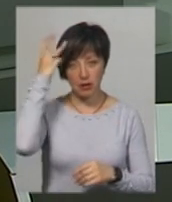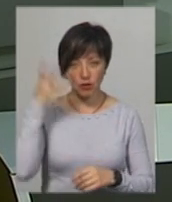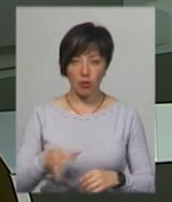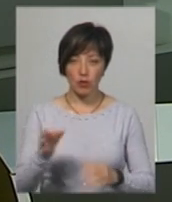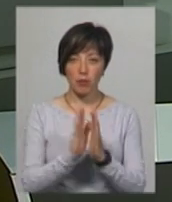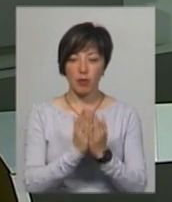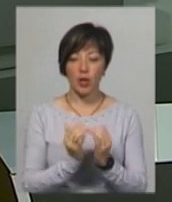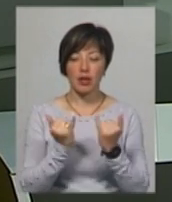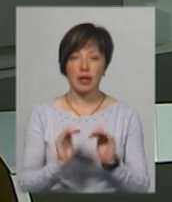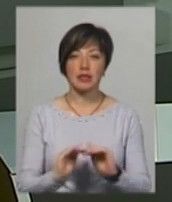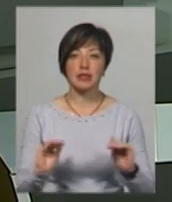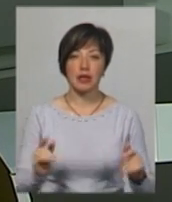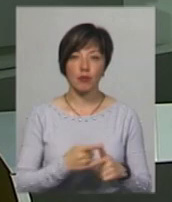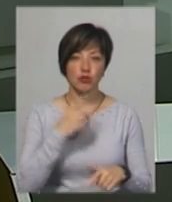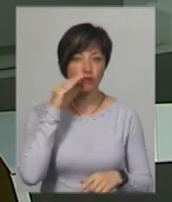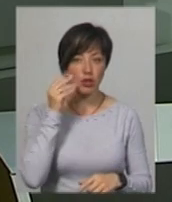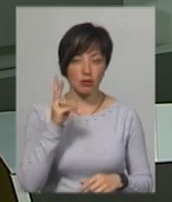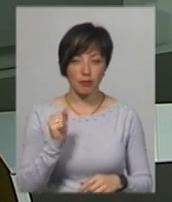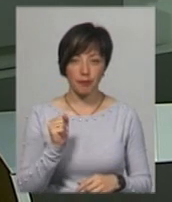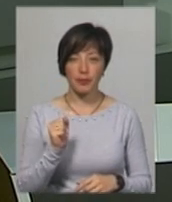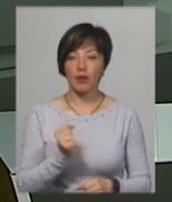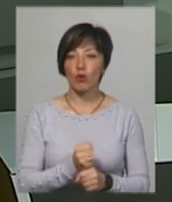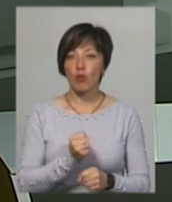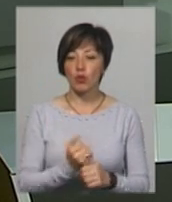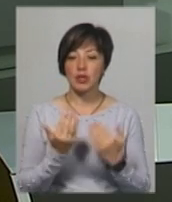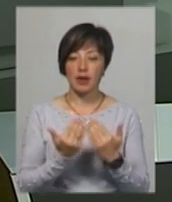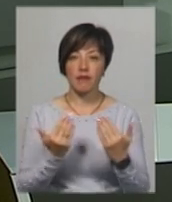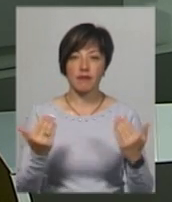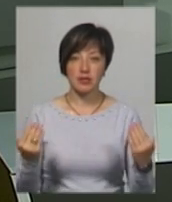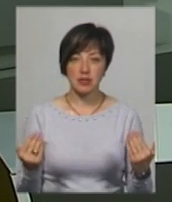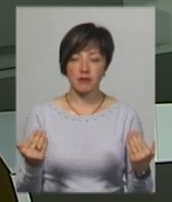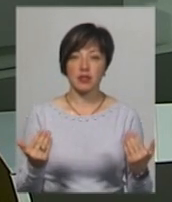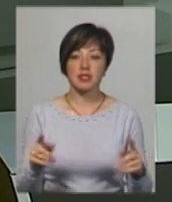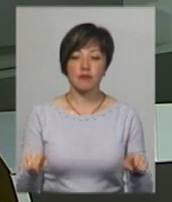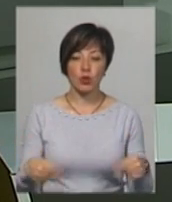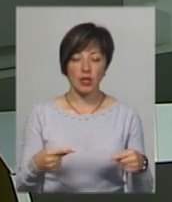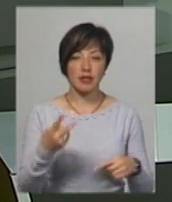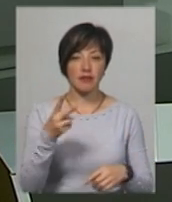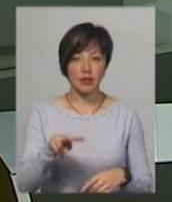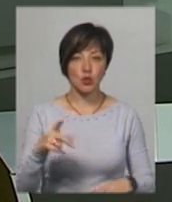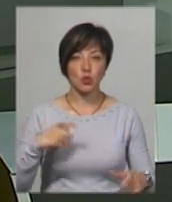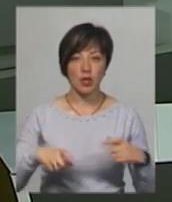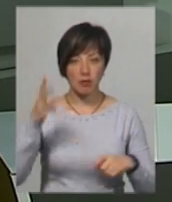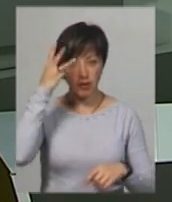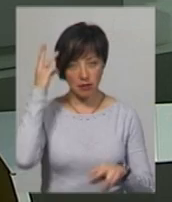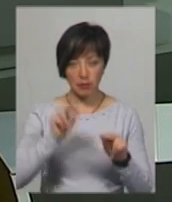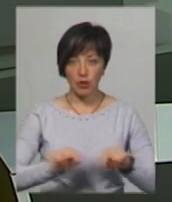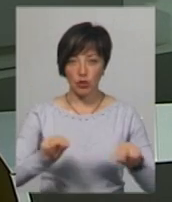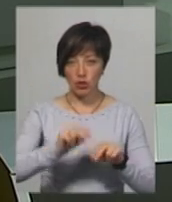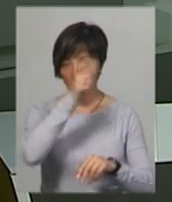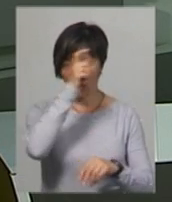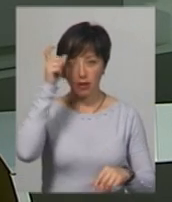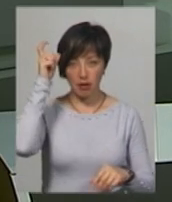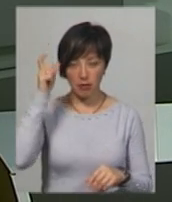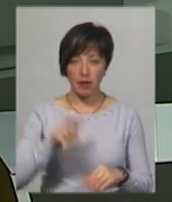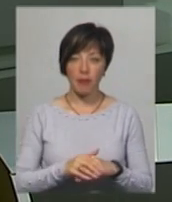обласної бібліотеки для дітей імені Тараса Шевченка. Роботи для виставки «Грані творчості» створили дві студентки Хмельницької гуманітарно-педагогічної